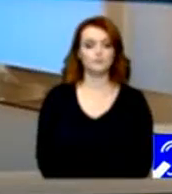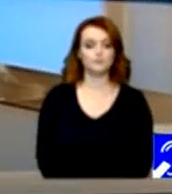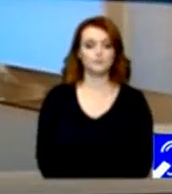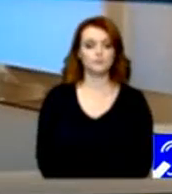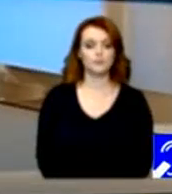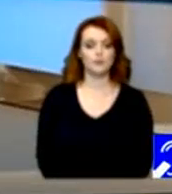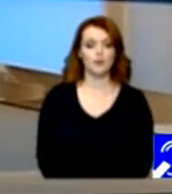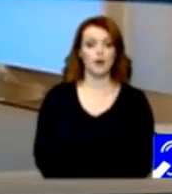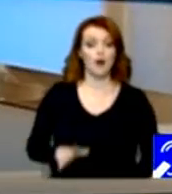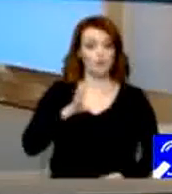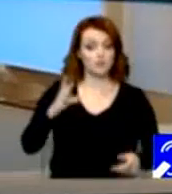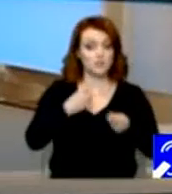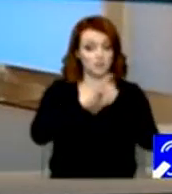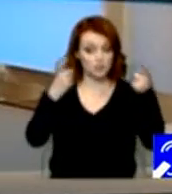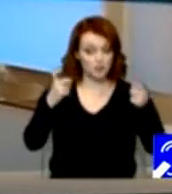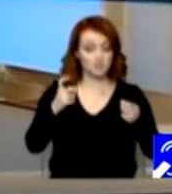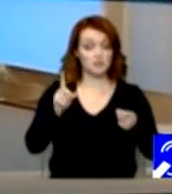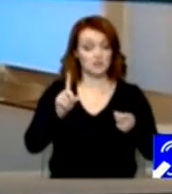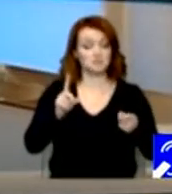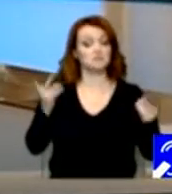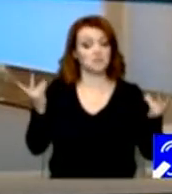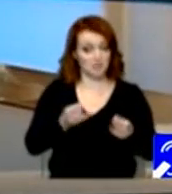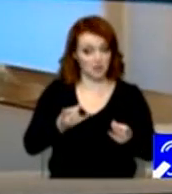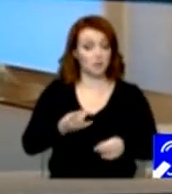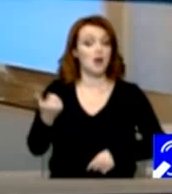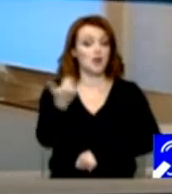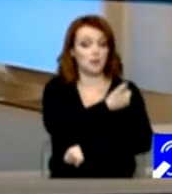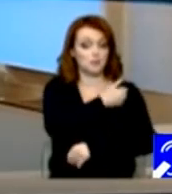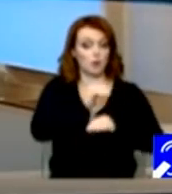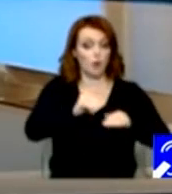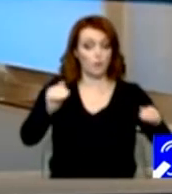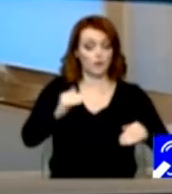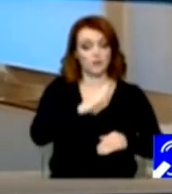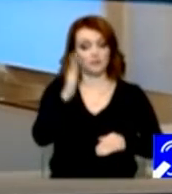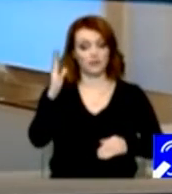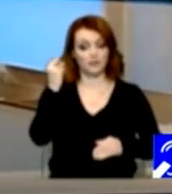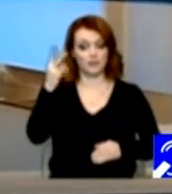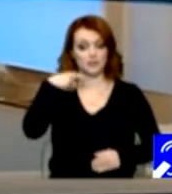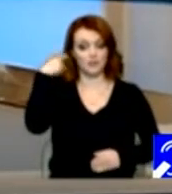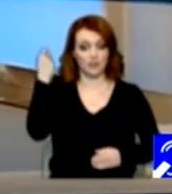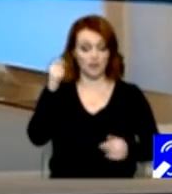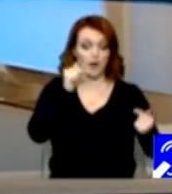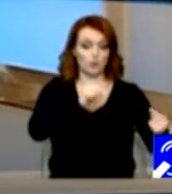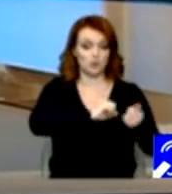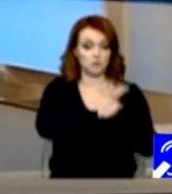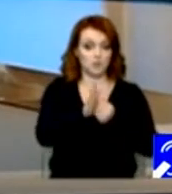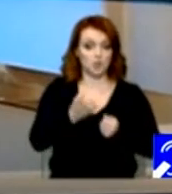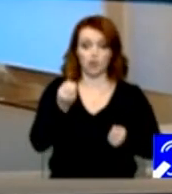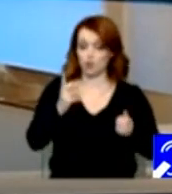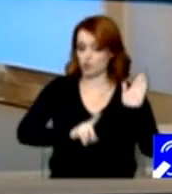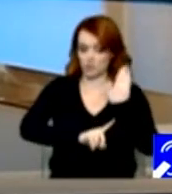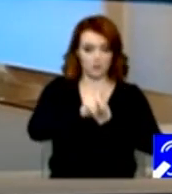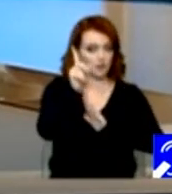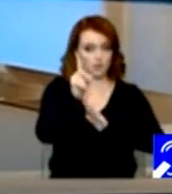De ce a fost anunțată ca o prioritate imunizarea copiilor de peste 12 ani împotriva copilul 19 nu a început în